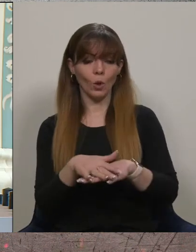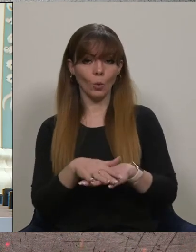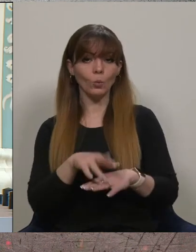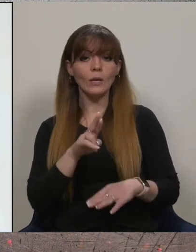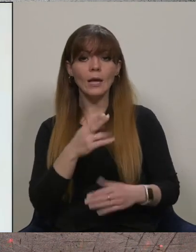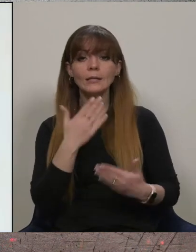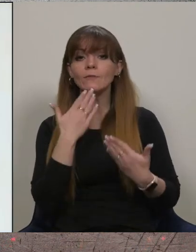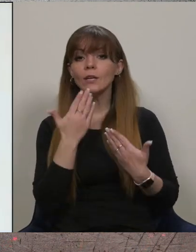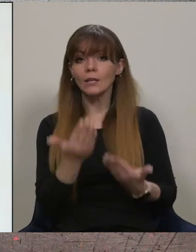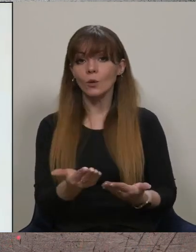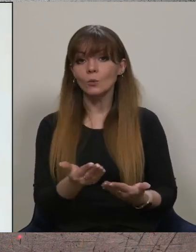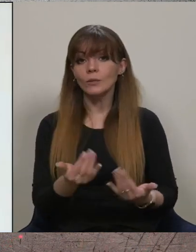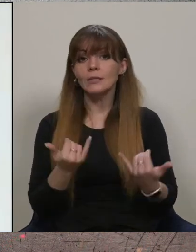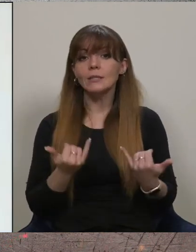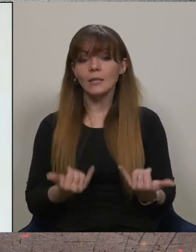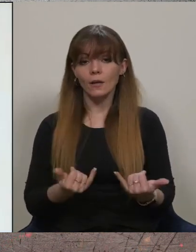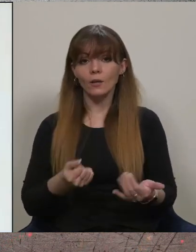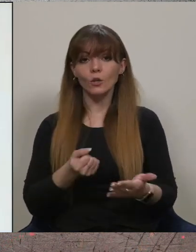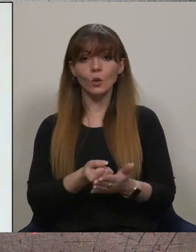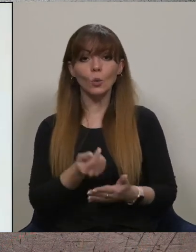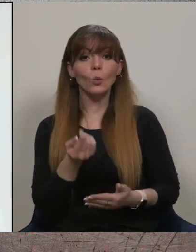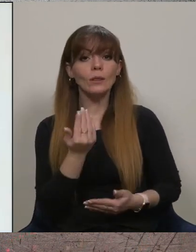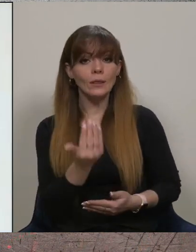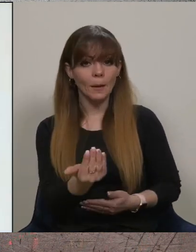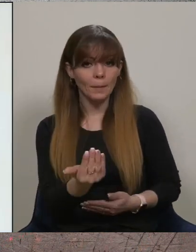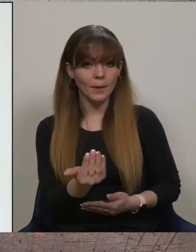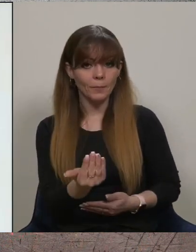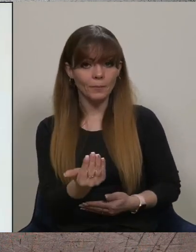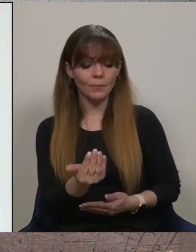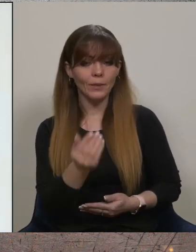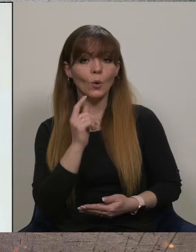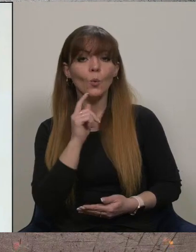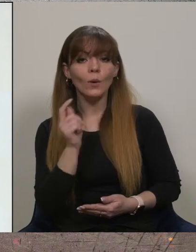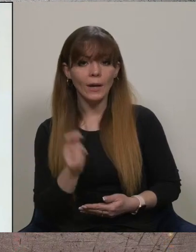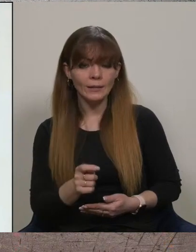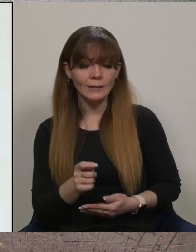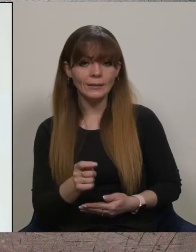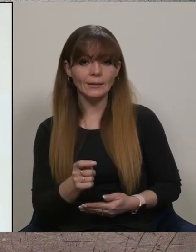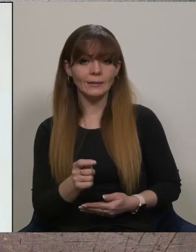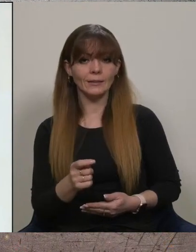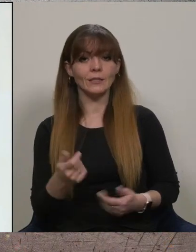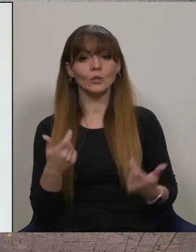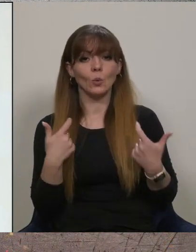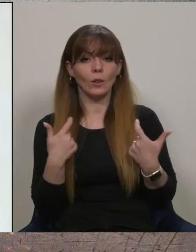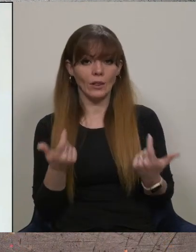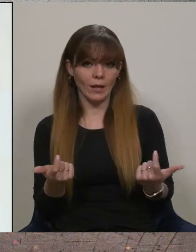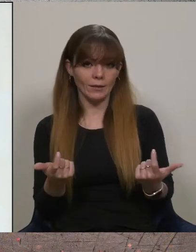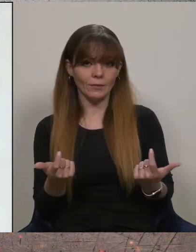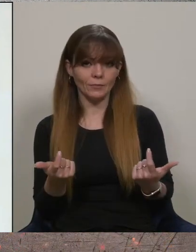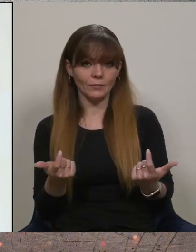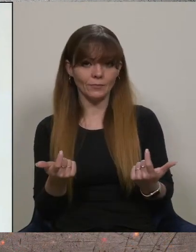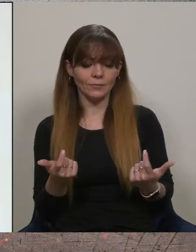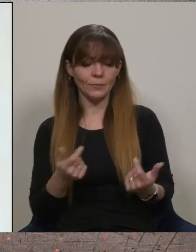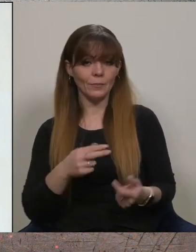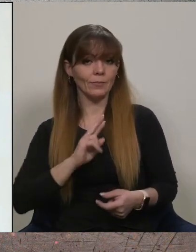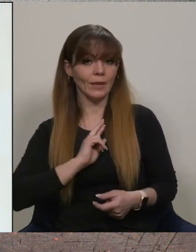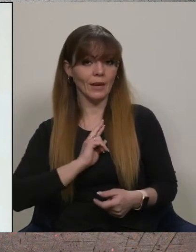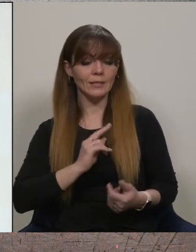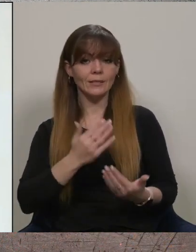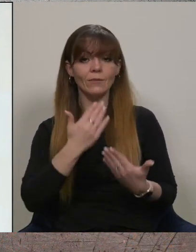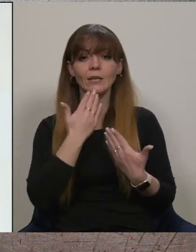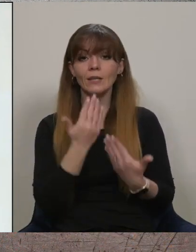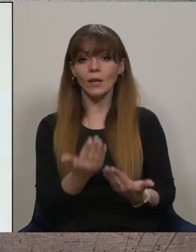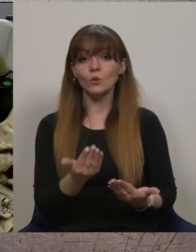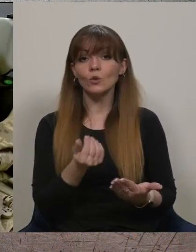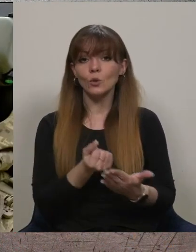звертаюся зараз до тебе, український солдате. Я звертаюся